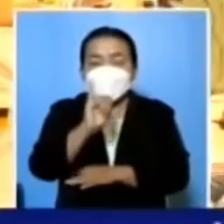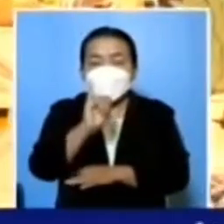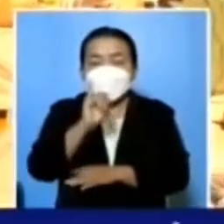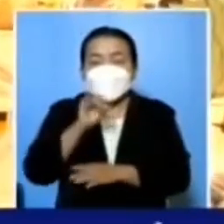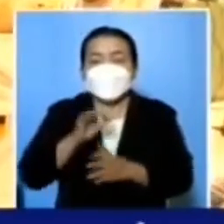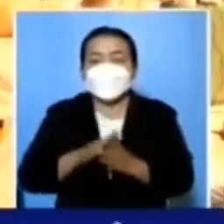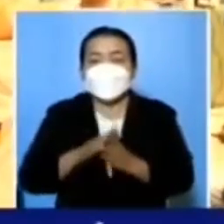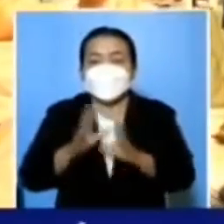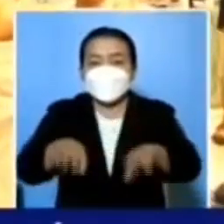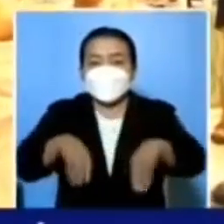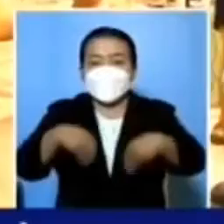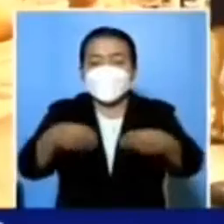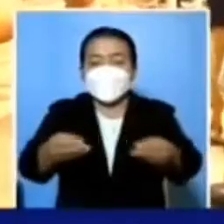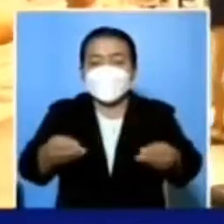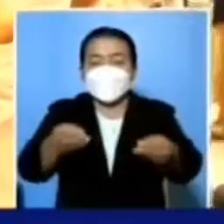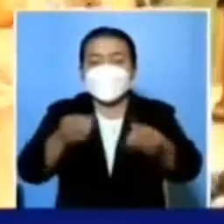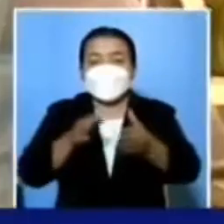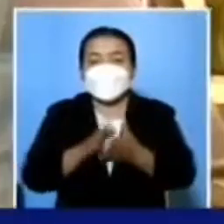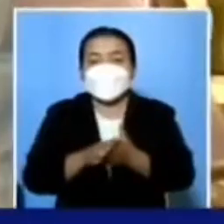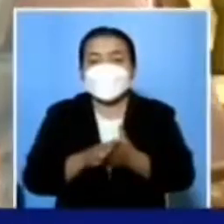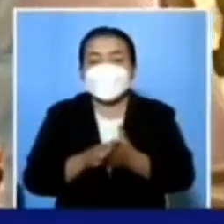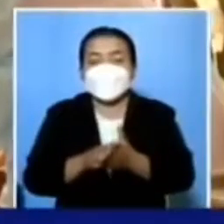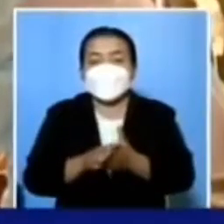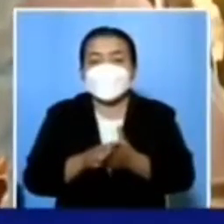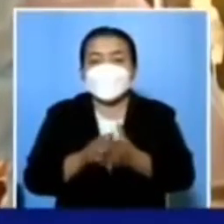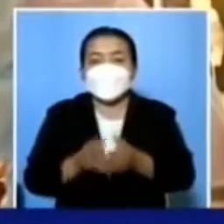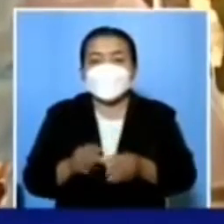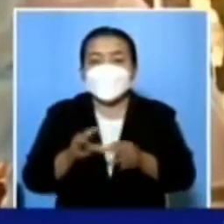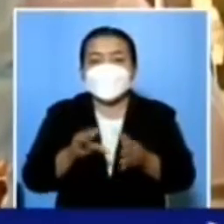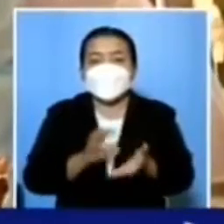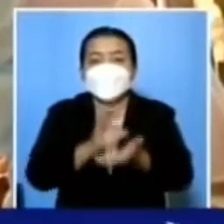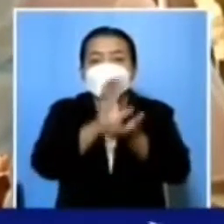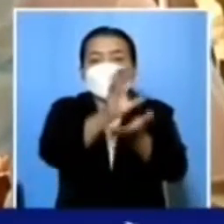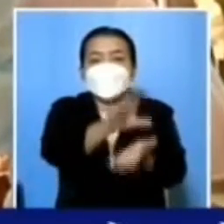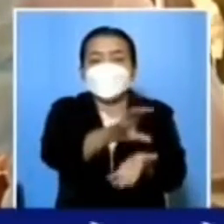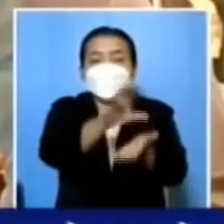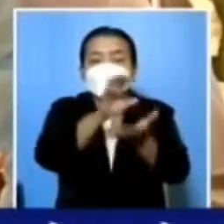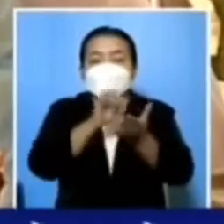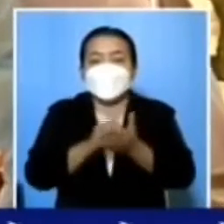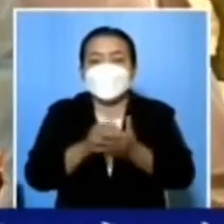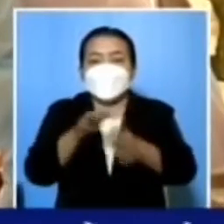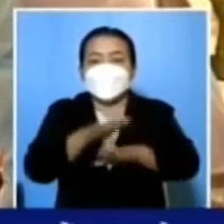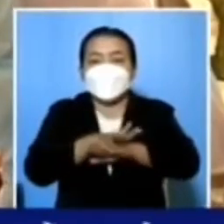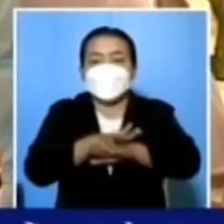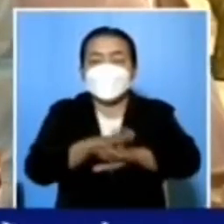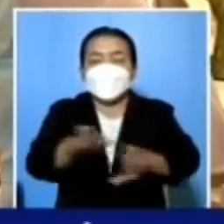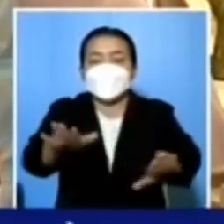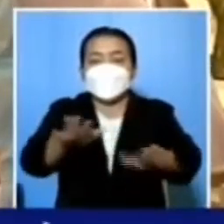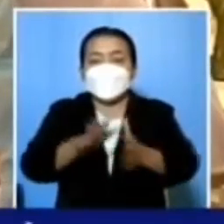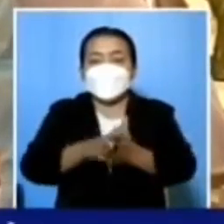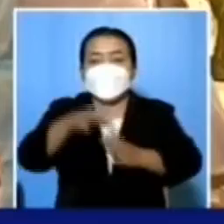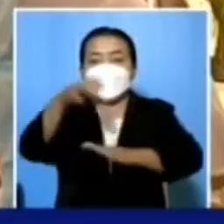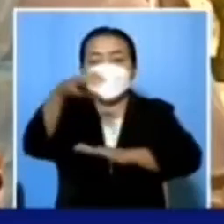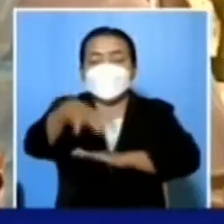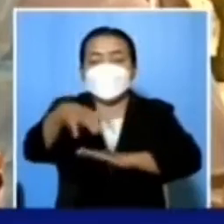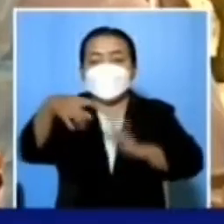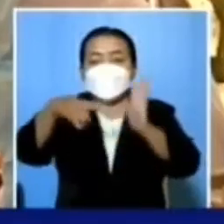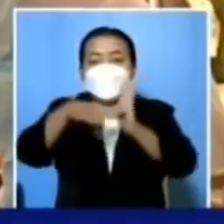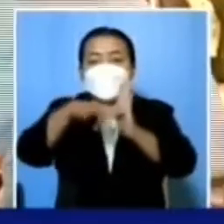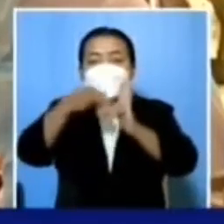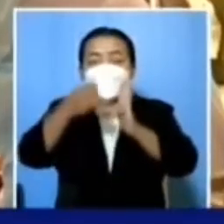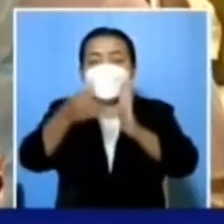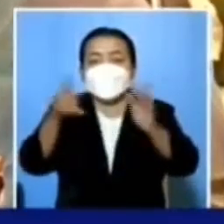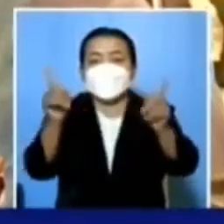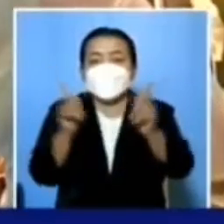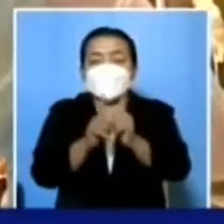ราชวิทยาลัยจุฬาภรณ์ดำเนินการจัดส่งวัคซีนที่โนฟาร์มราชทานกระจายไปยังพื้นที่จังหวัดต่างๆที่พบการระบาด